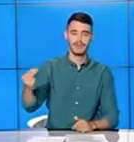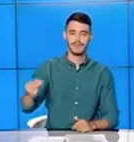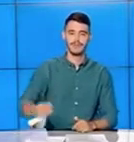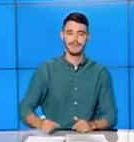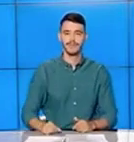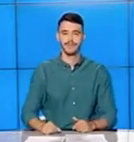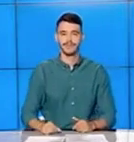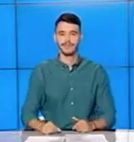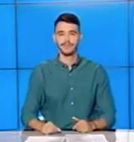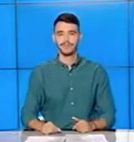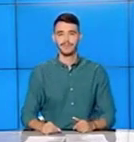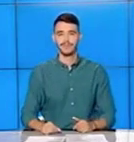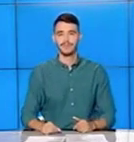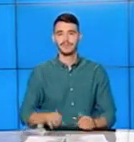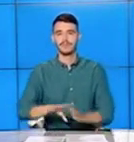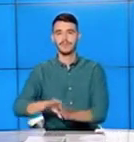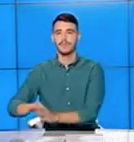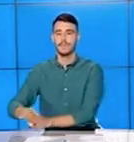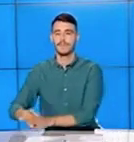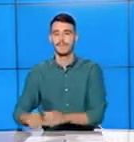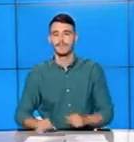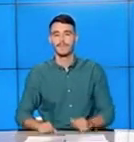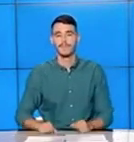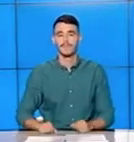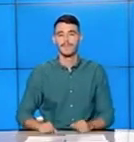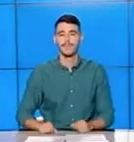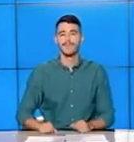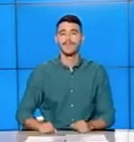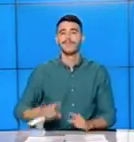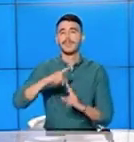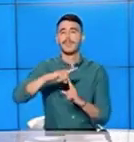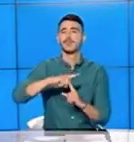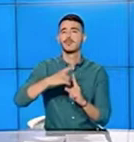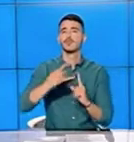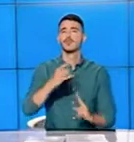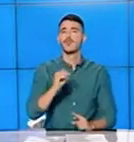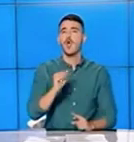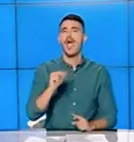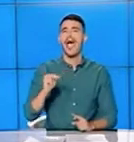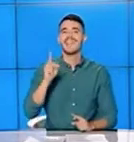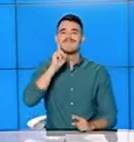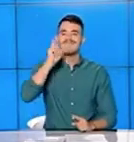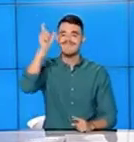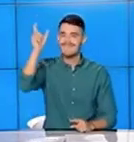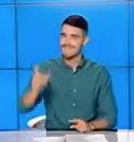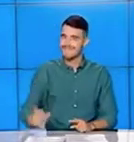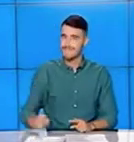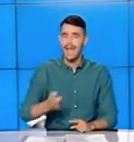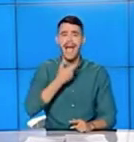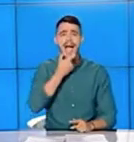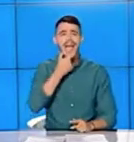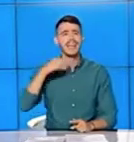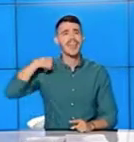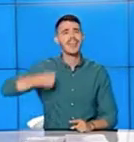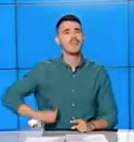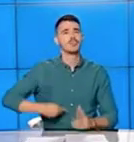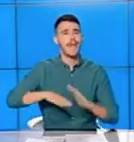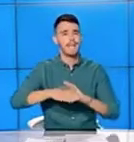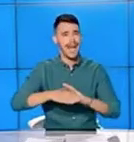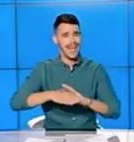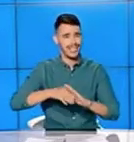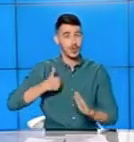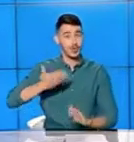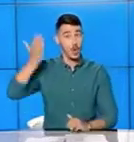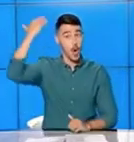Στα σχεδόν 90 της χρόνια, η Τζόαν Ελίζαμπετ Στάνλεϊ ή αλλιώς Μελίτα Νόρουντ, πρώην Βρετανίδα δημόσια υπάλληλος, θεωρήθηκε η